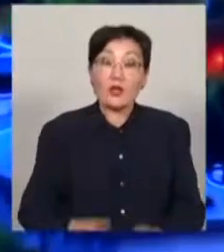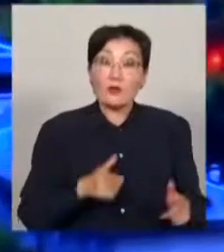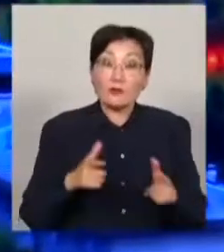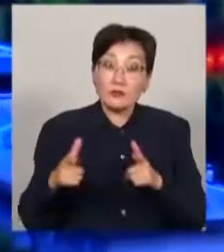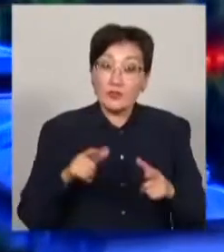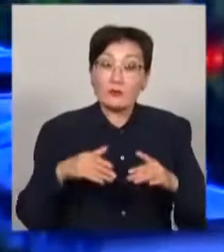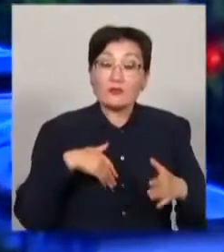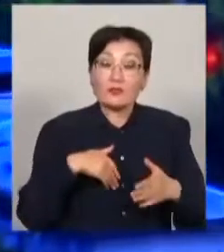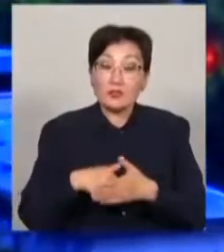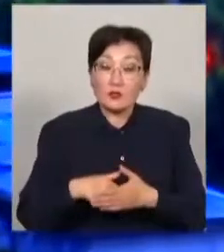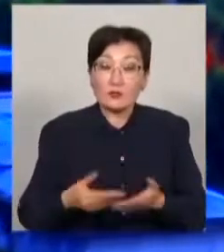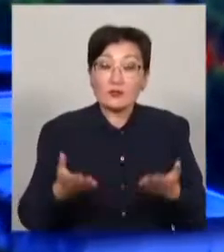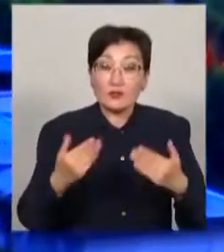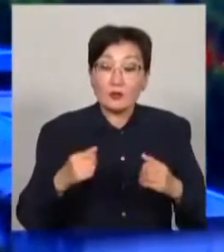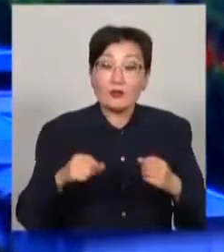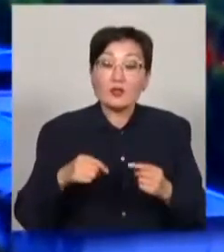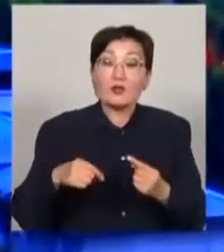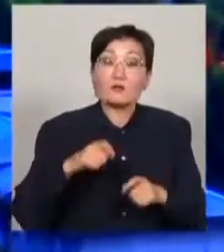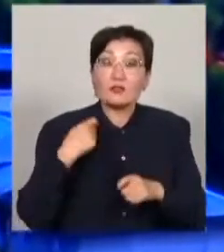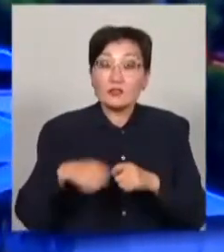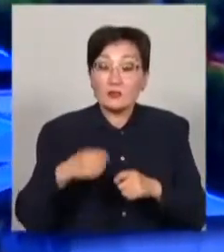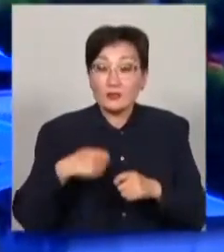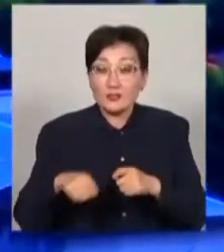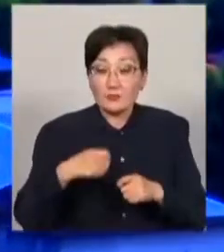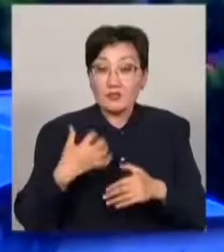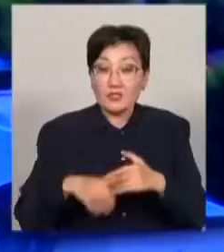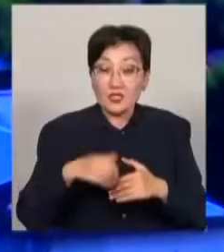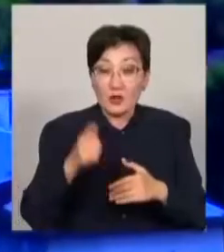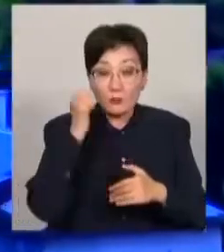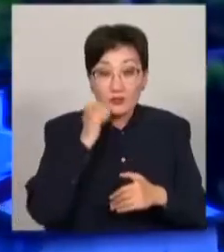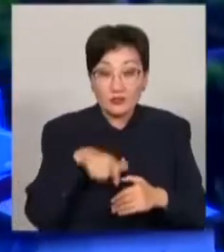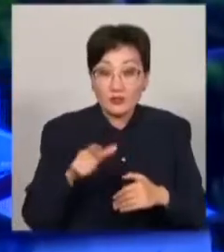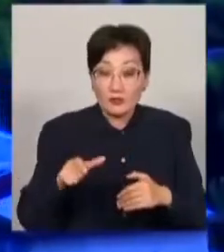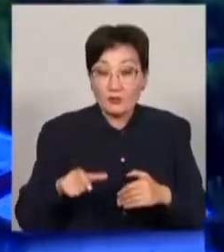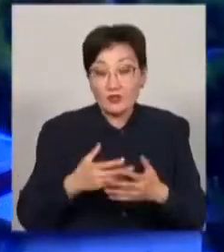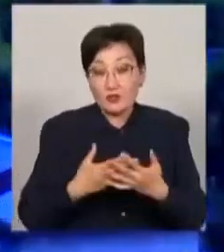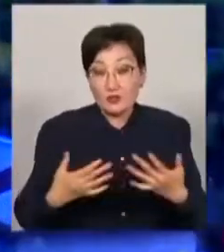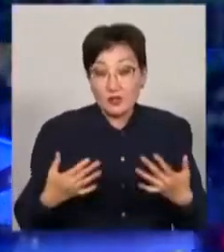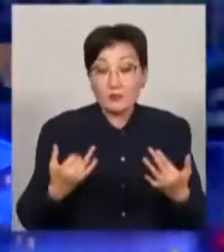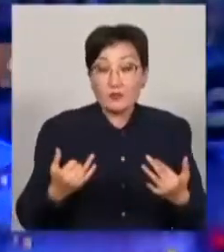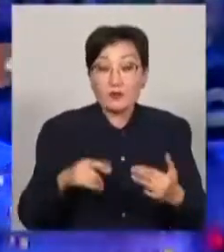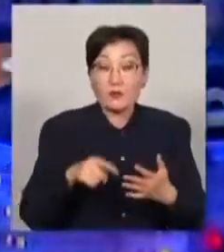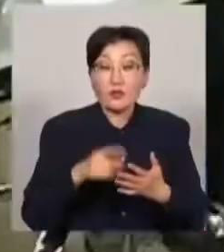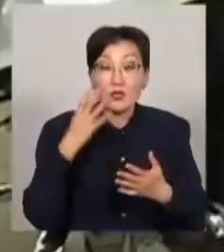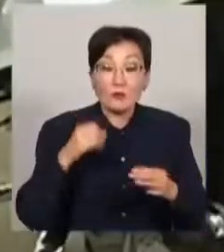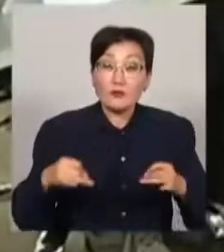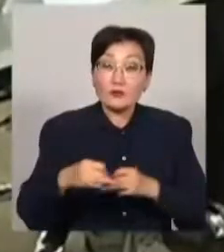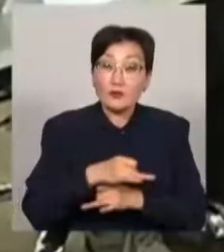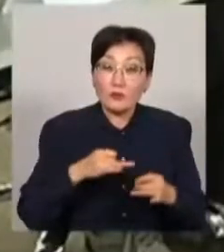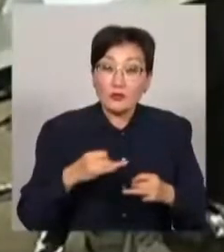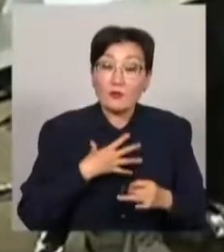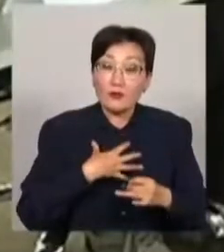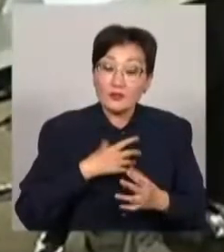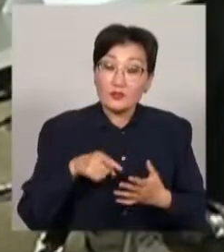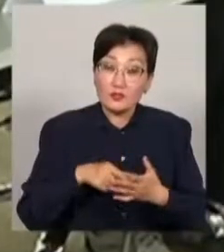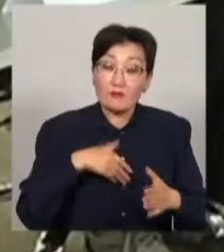Подготовка добровольцев, привлечение спонсоров, добровольчество среди пожилых людей и не только. Сегодня в Алматы обсудили насущные